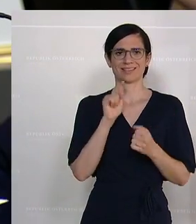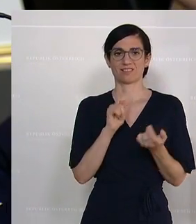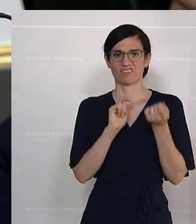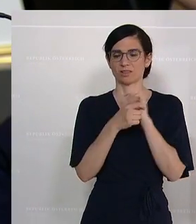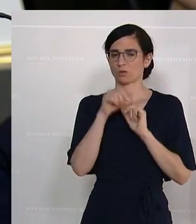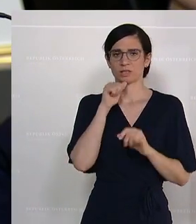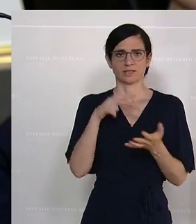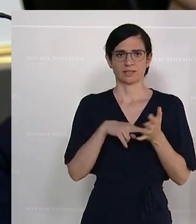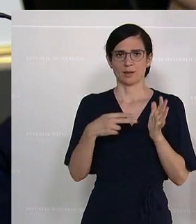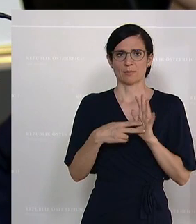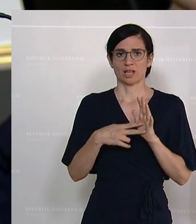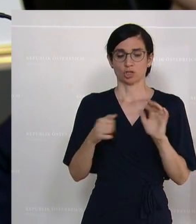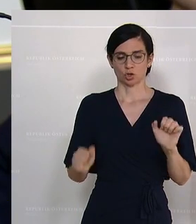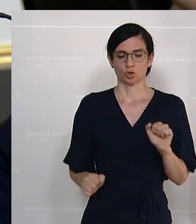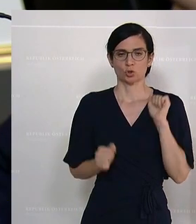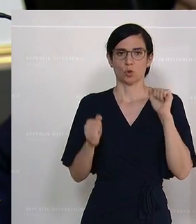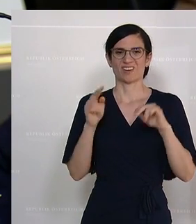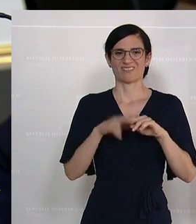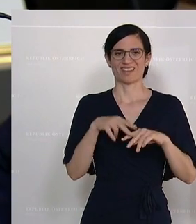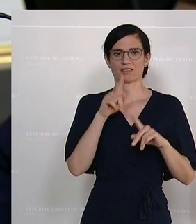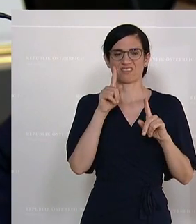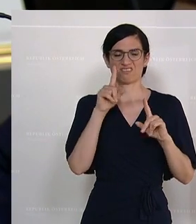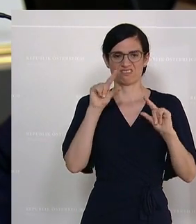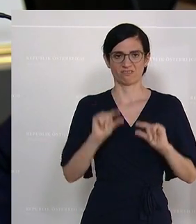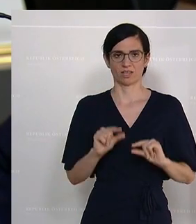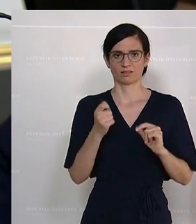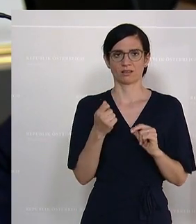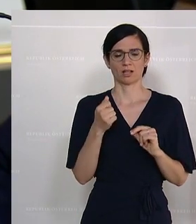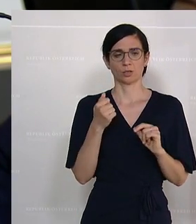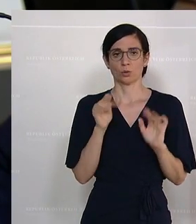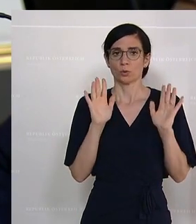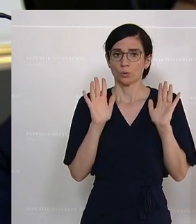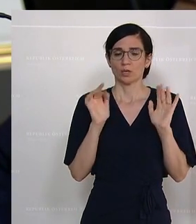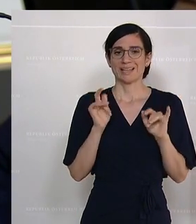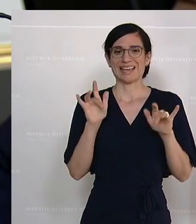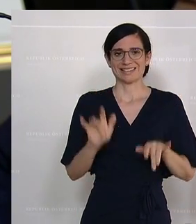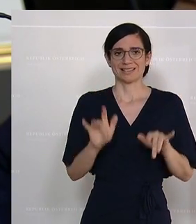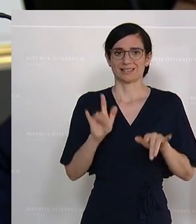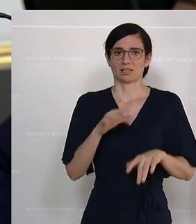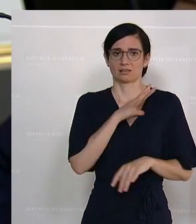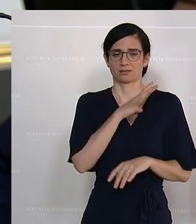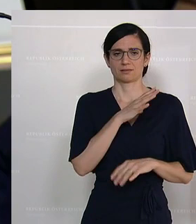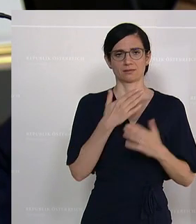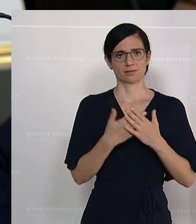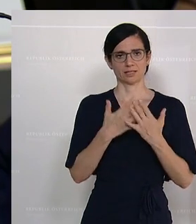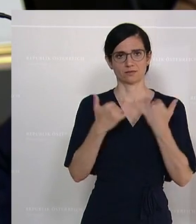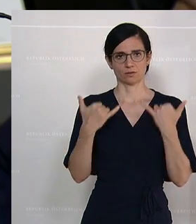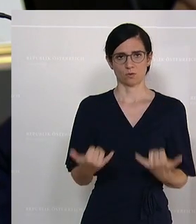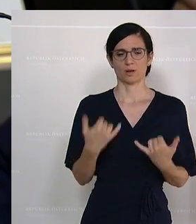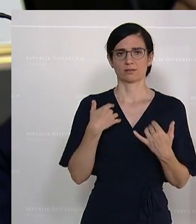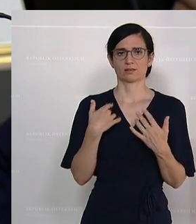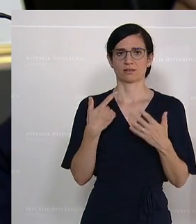preisschock kann gerade für menschen mit wenig geld existenziell seien darum stehen wir hier darum gibt es ja auch dieses große